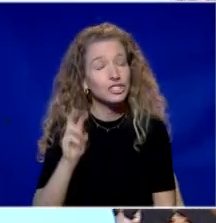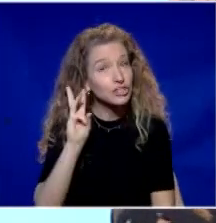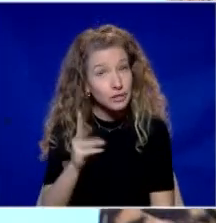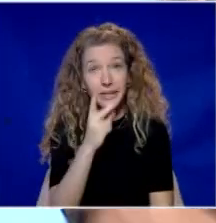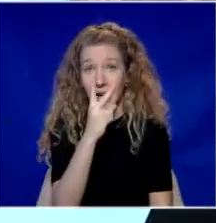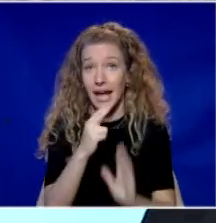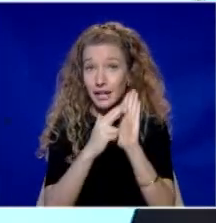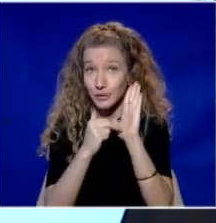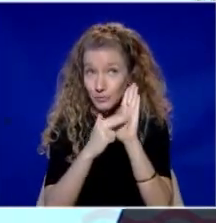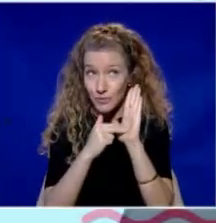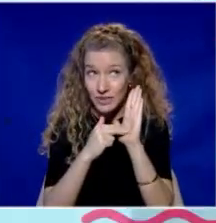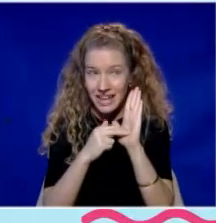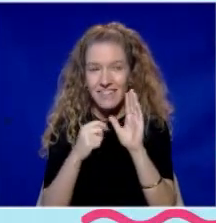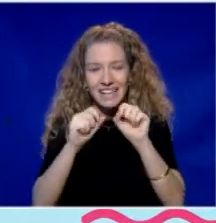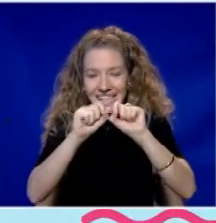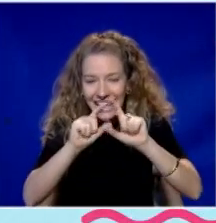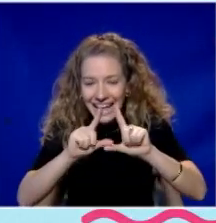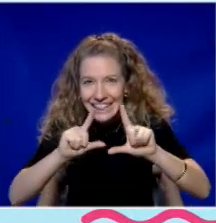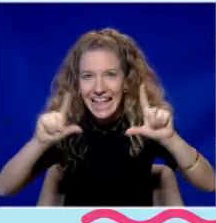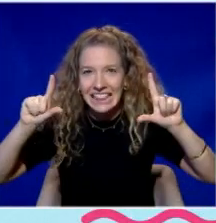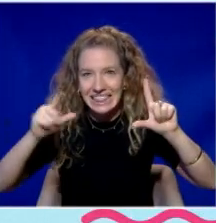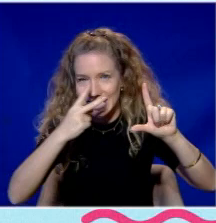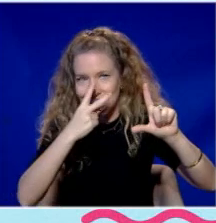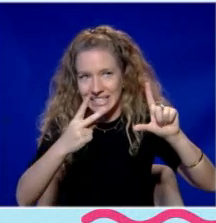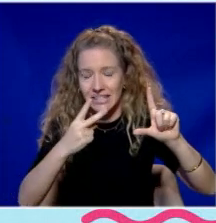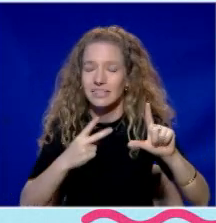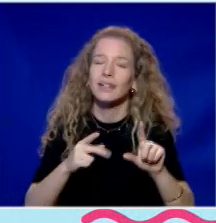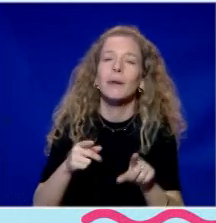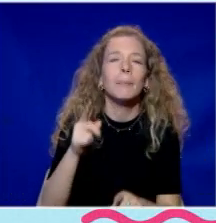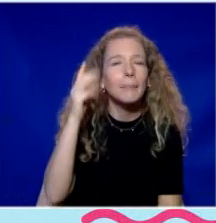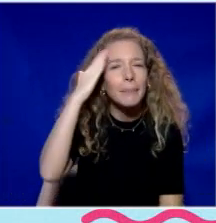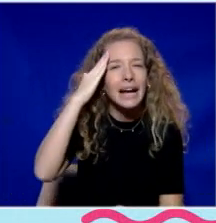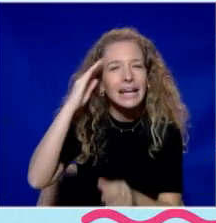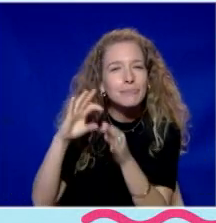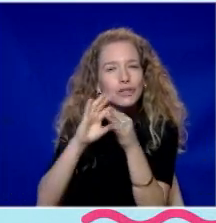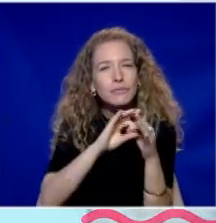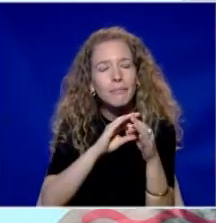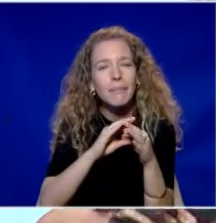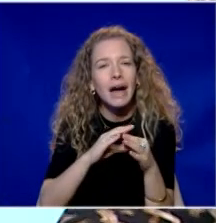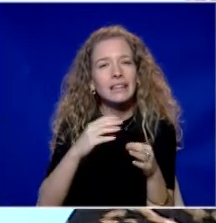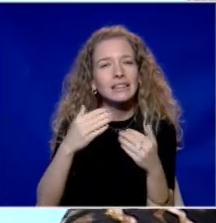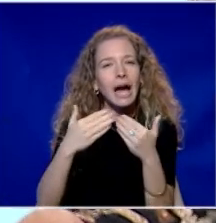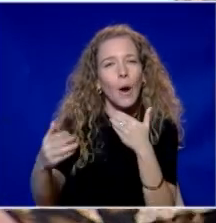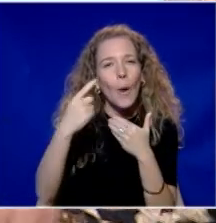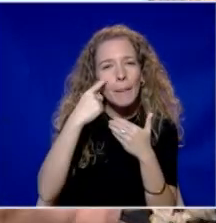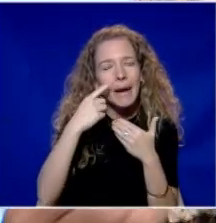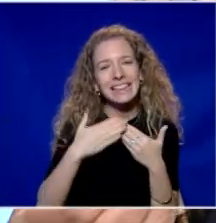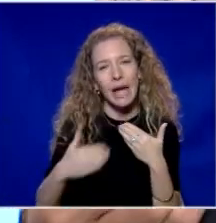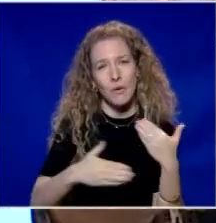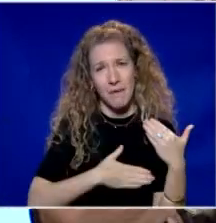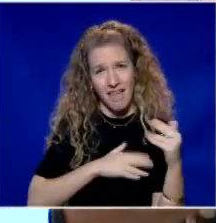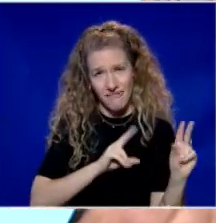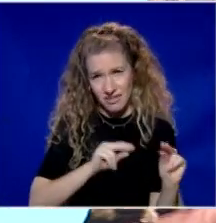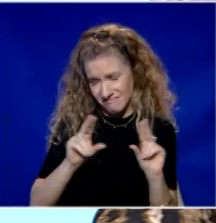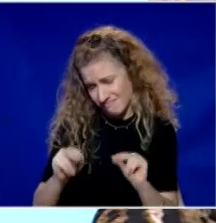את התמונה והגדלתי לו את ה... אתה מכיר את הפתגם, רחוק מעין, רחוק מהלב? יש פתגמים לדברים. חבר'ה, אתם לא